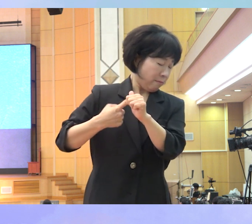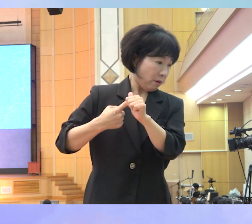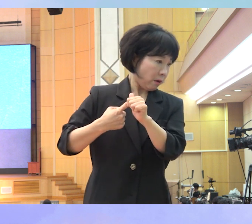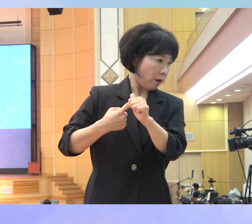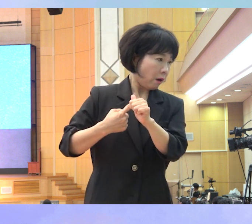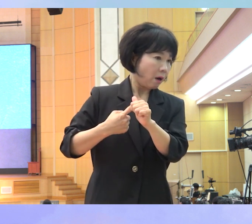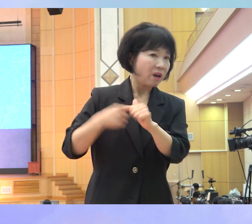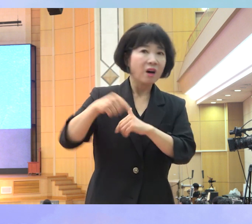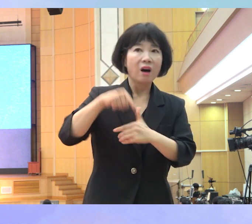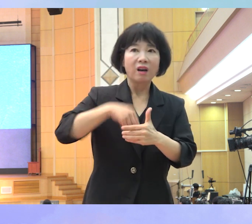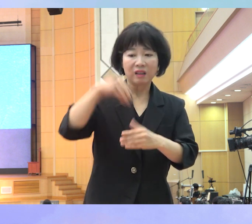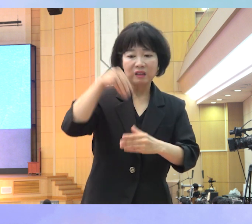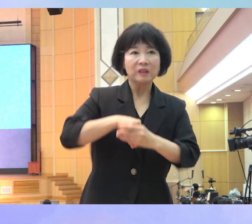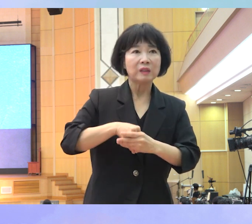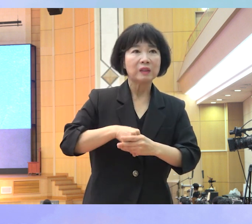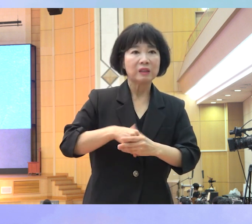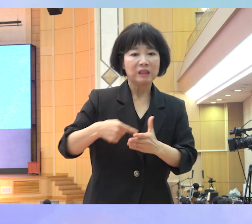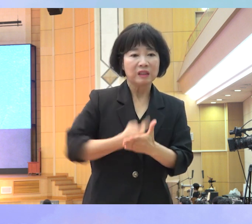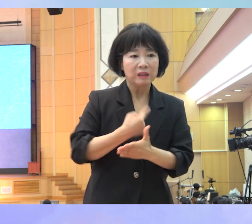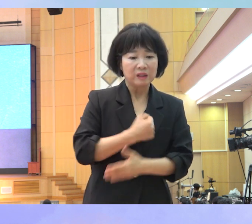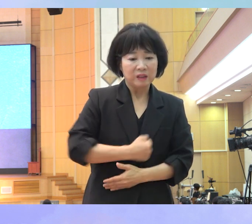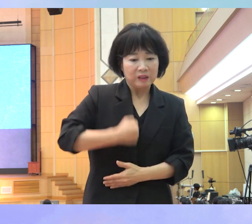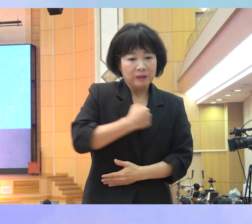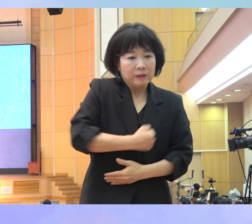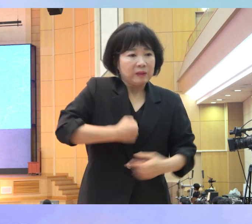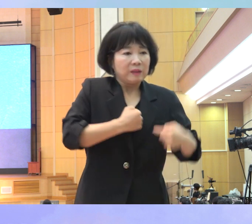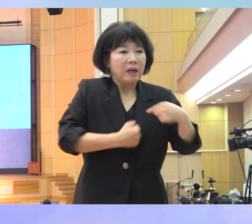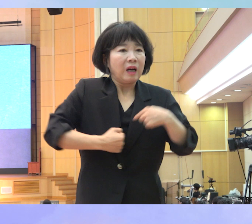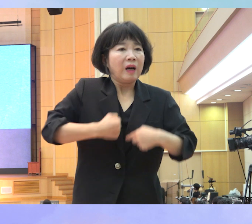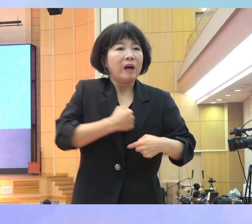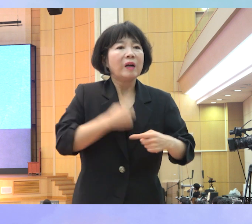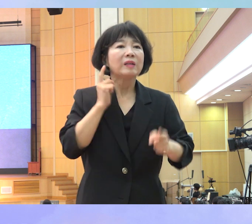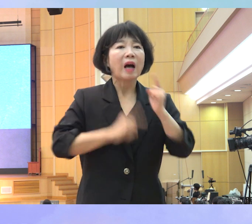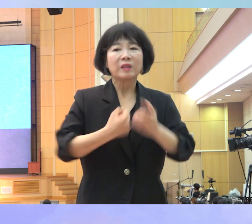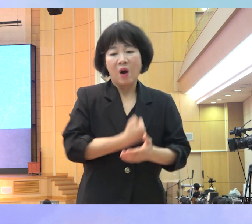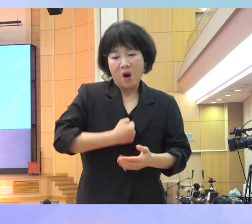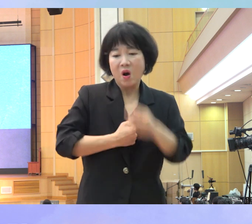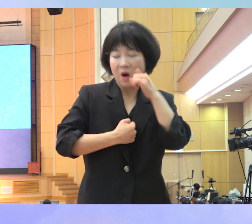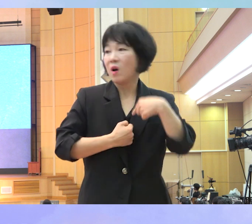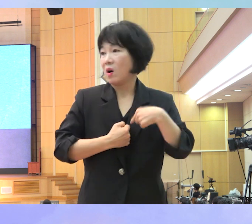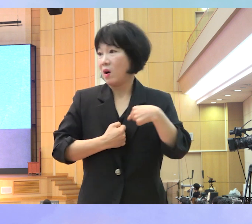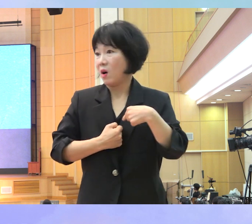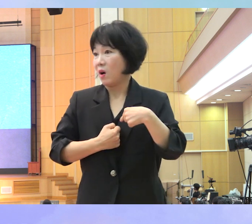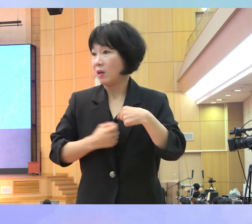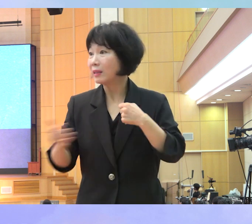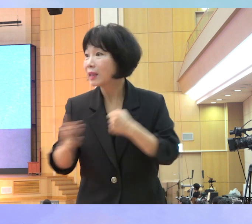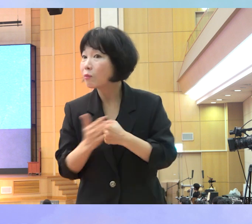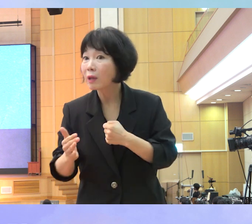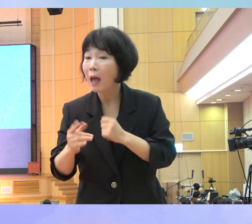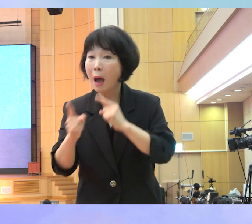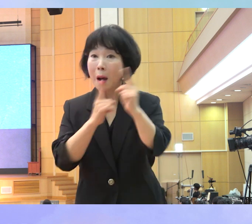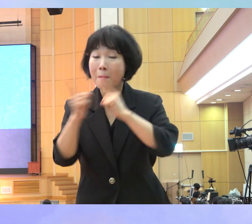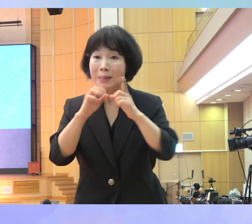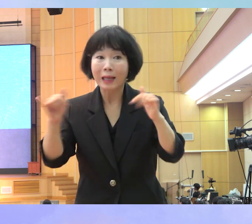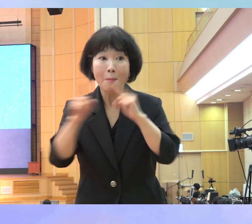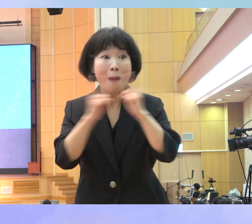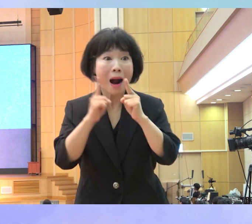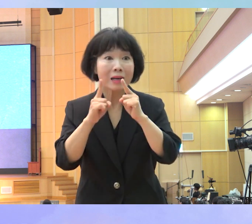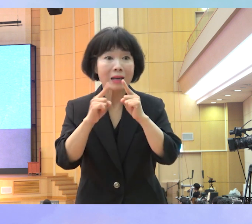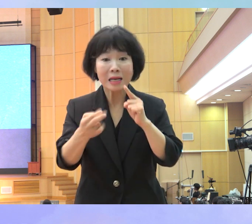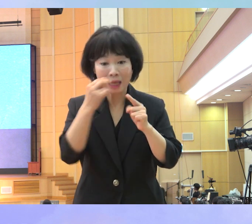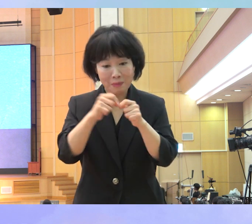그래요. 그게 상처로 돼 있어서. 그래서 참 이 말의 수명이 길다, 이런 말을 하는 것에